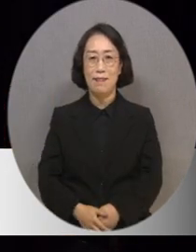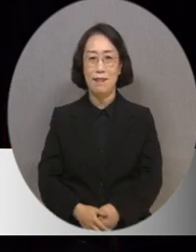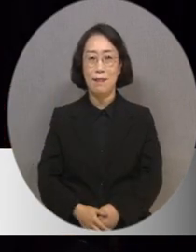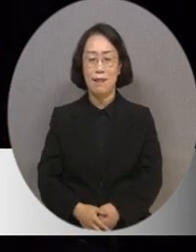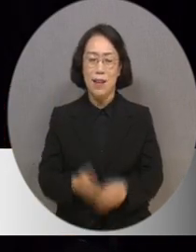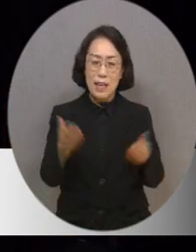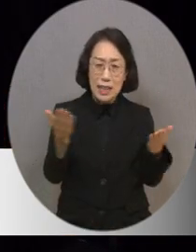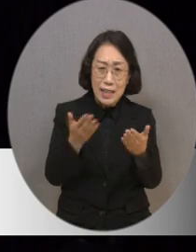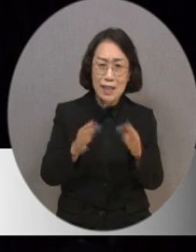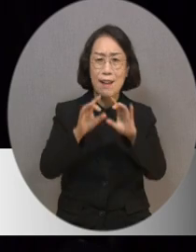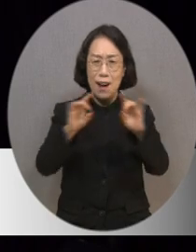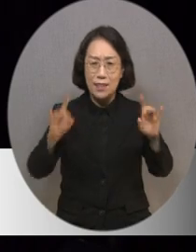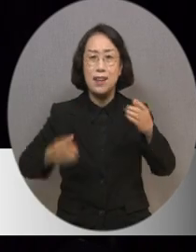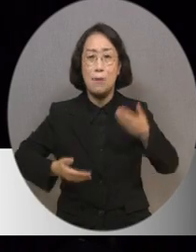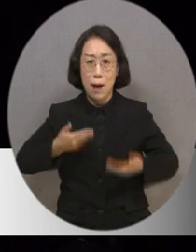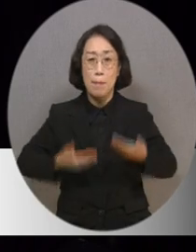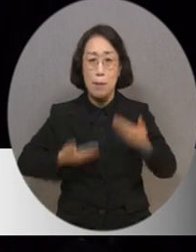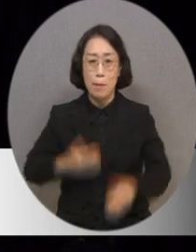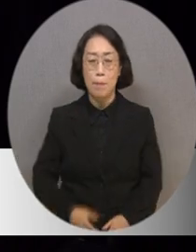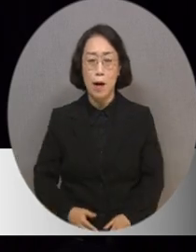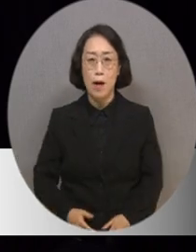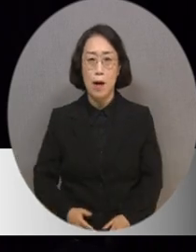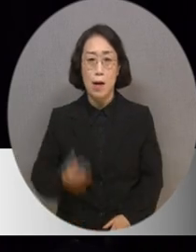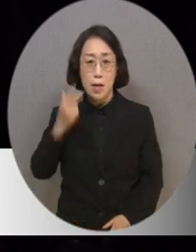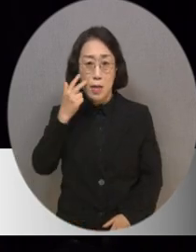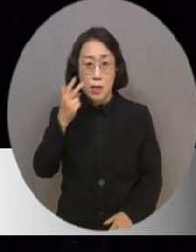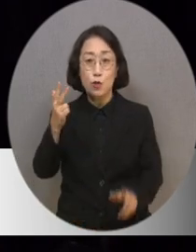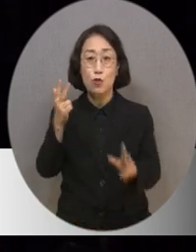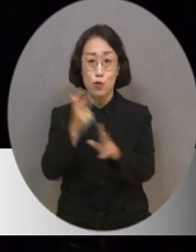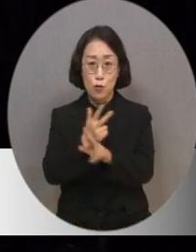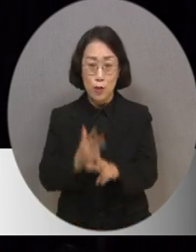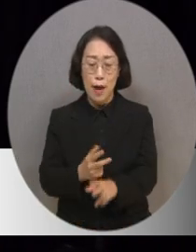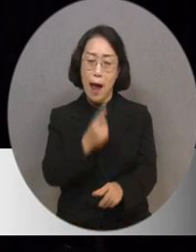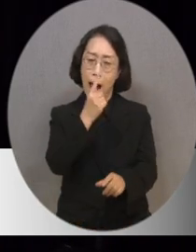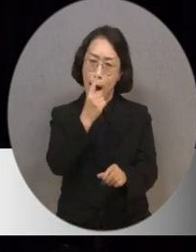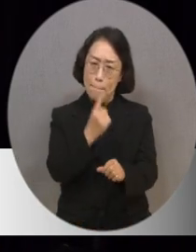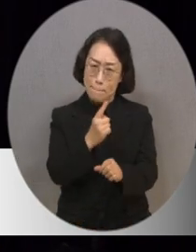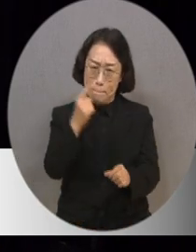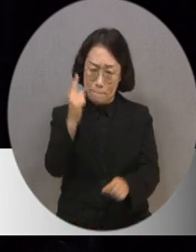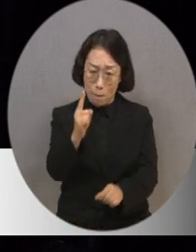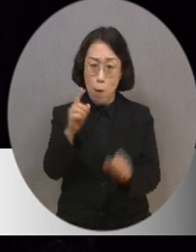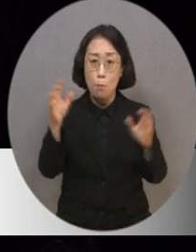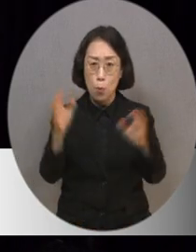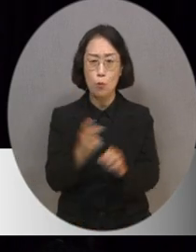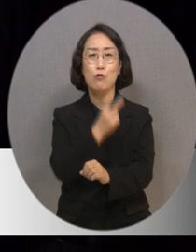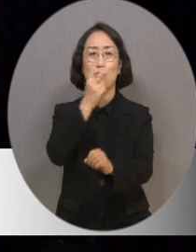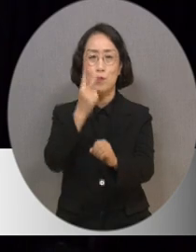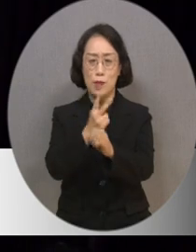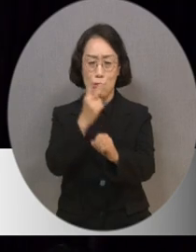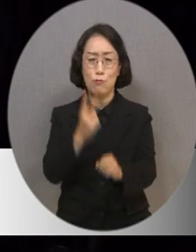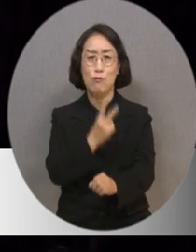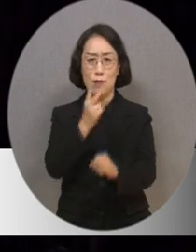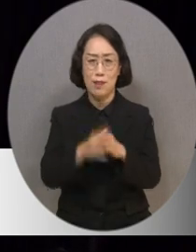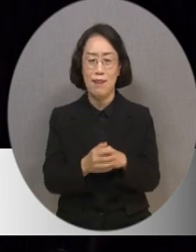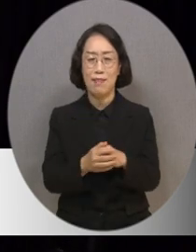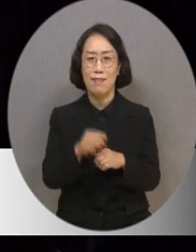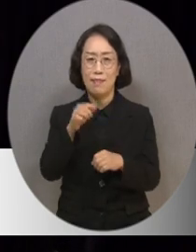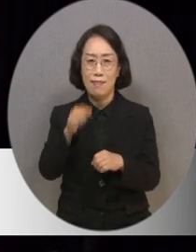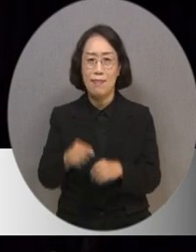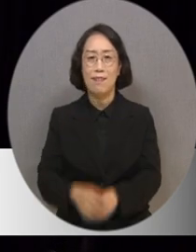일이 있으시다 보니까 일주일에 한 번씩 2시간만 모여서 하다 보니 사실